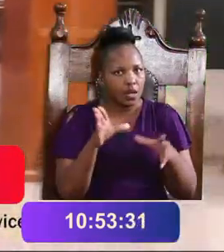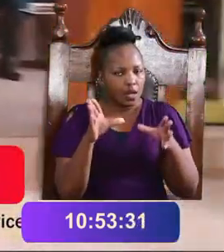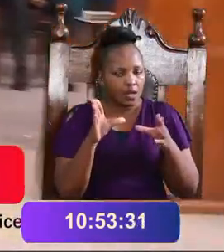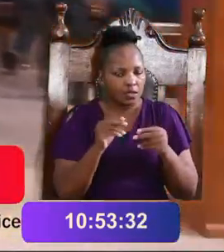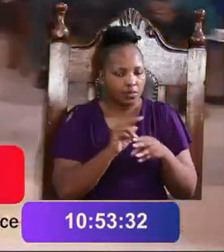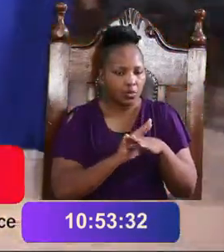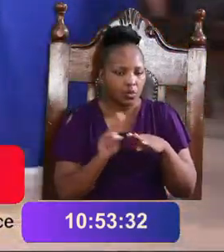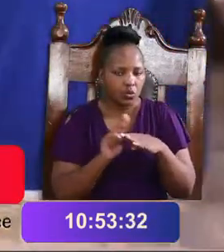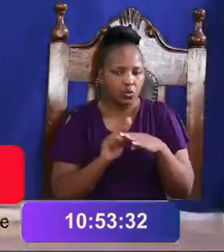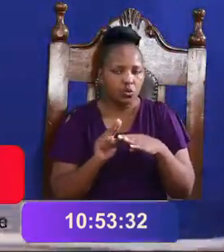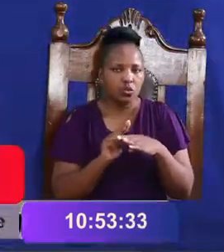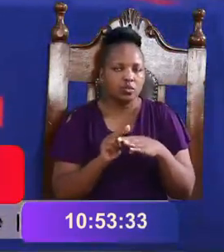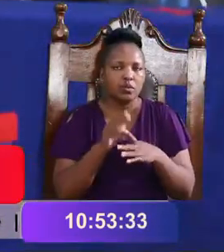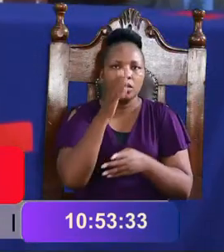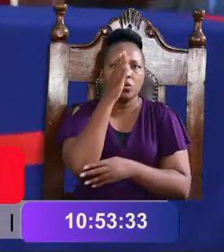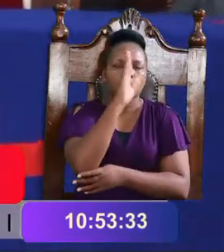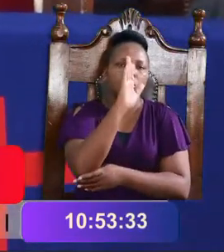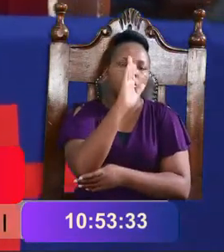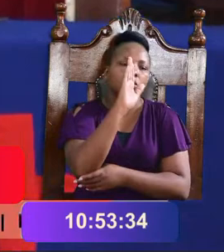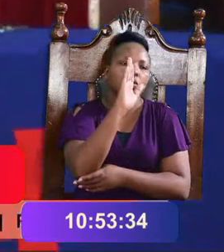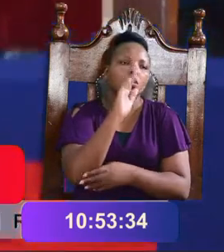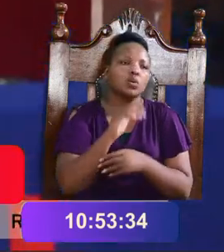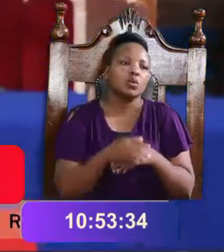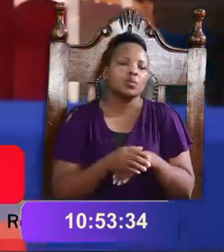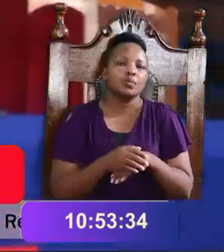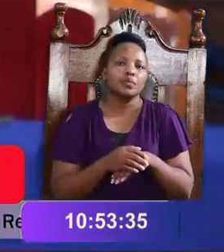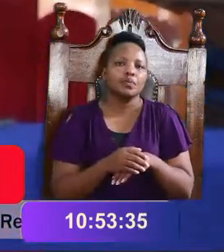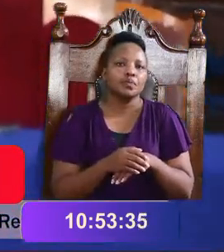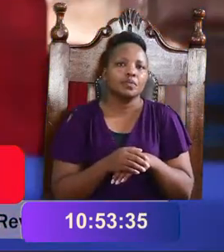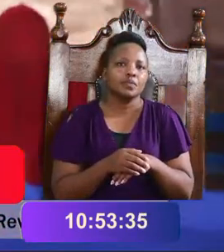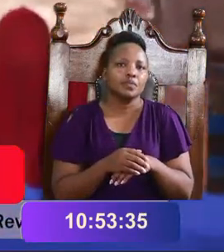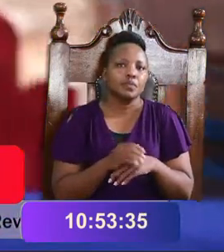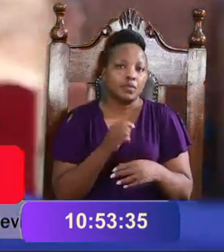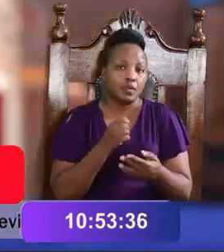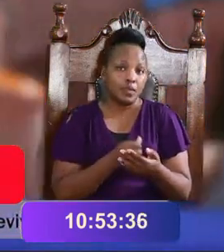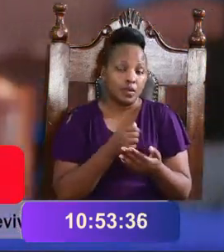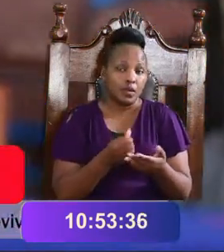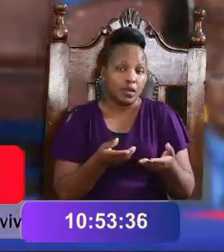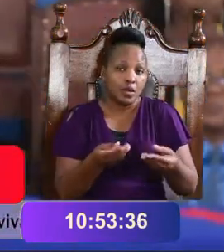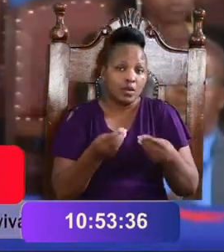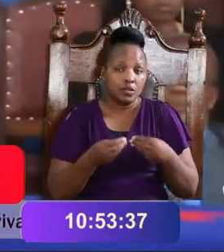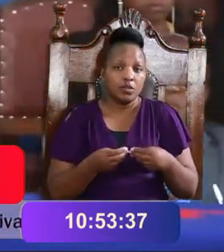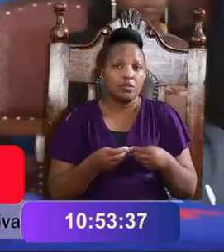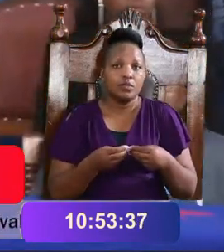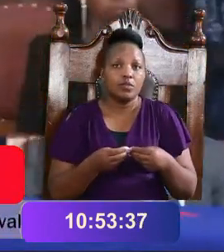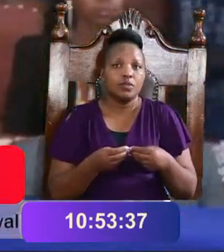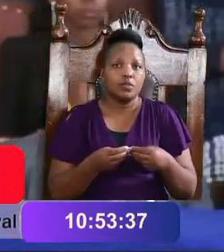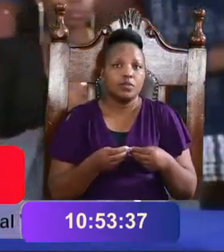kutumika kwa Mungu. Treasurer alituambia we were able to raise